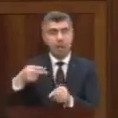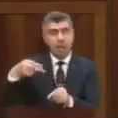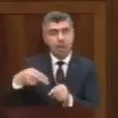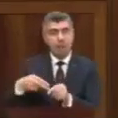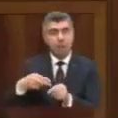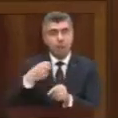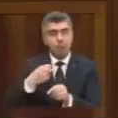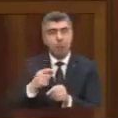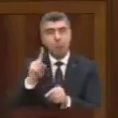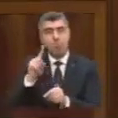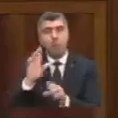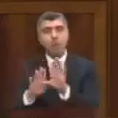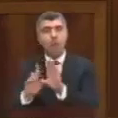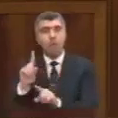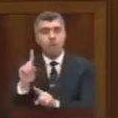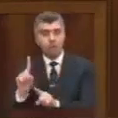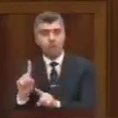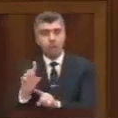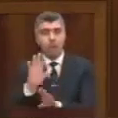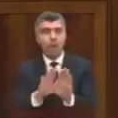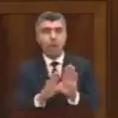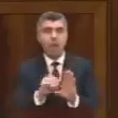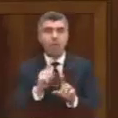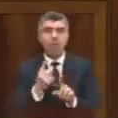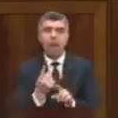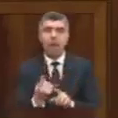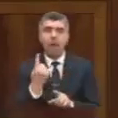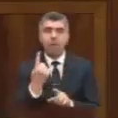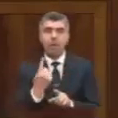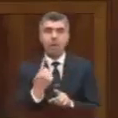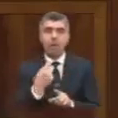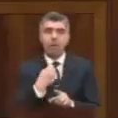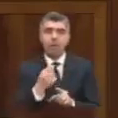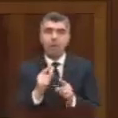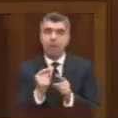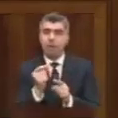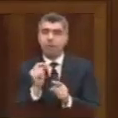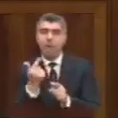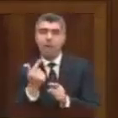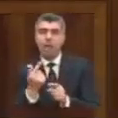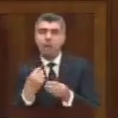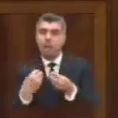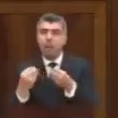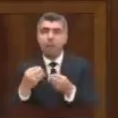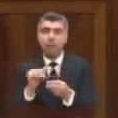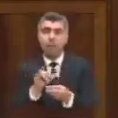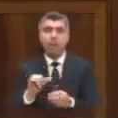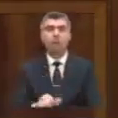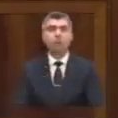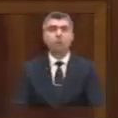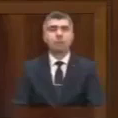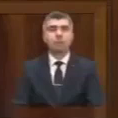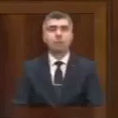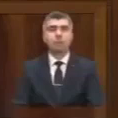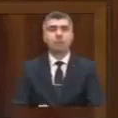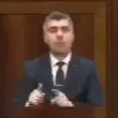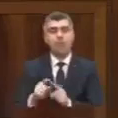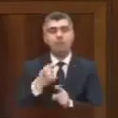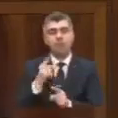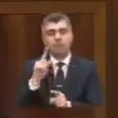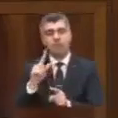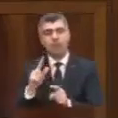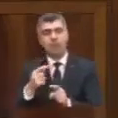111، شحال كنشريوها؟ راه ب 14. فلذلك هذا الهامش فسروا لنا، فسروا للمغاربه. فإذا هذا الهامش سواء 17